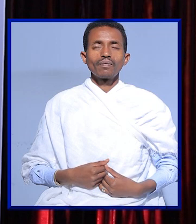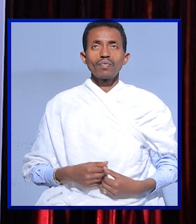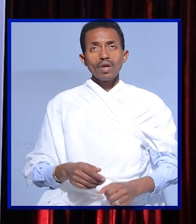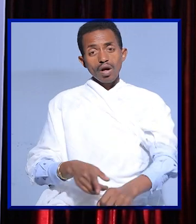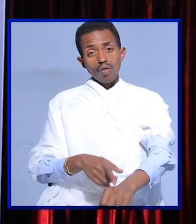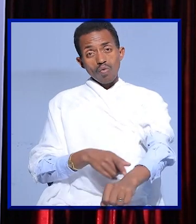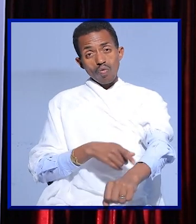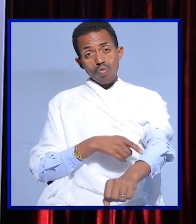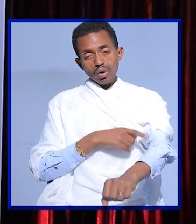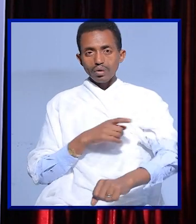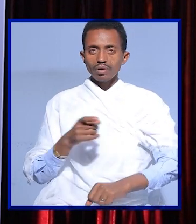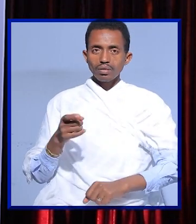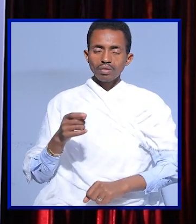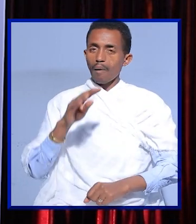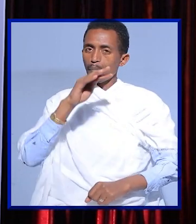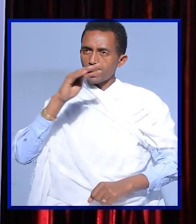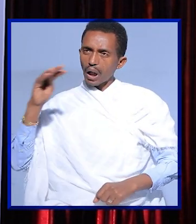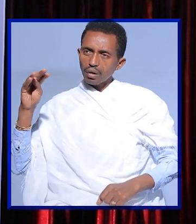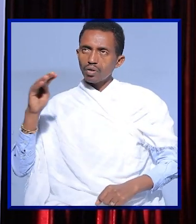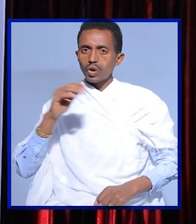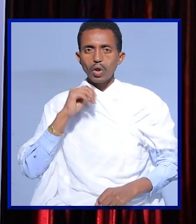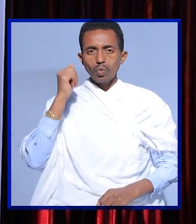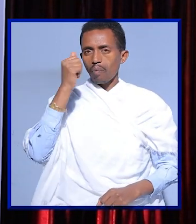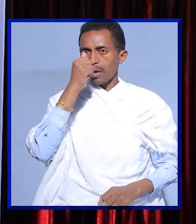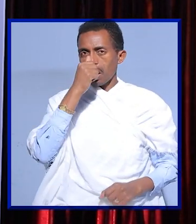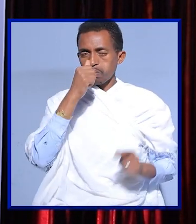ከሩቅ ምስራቅም ከኢትዮጵያም